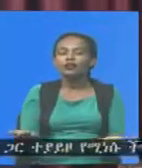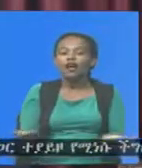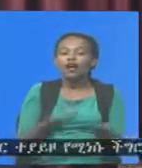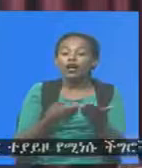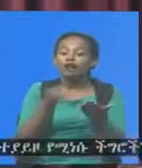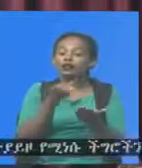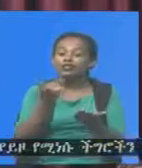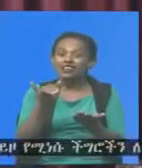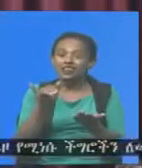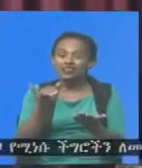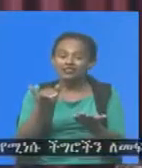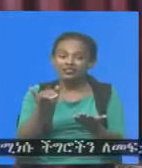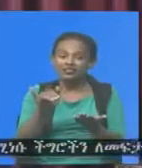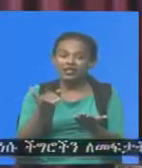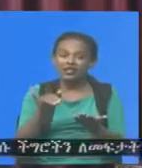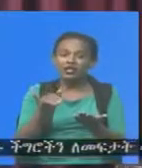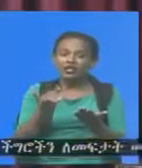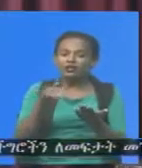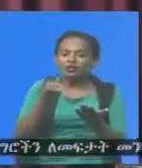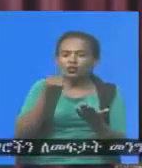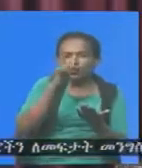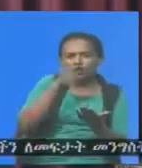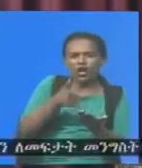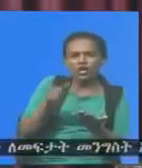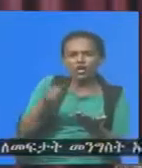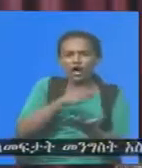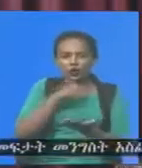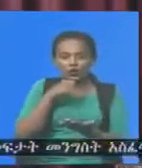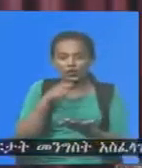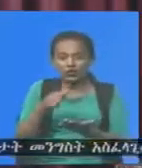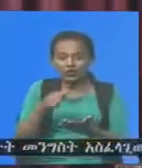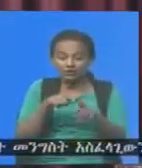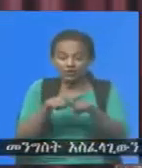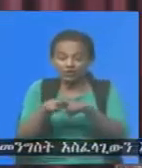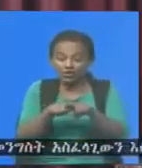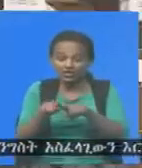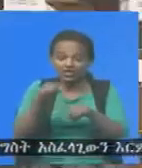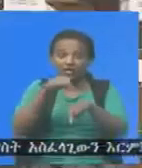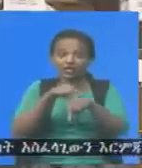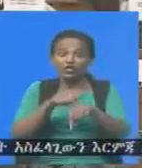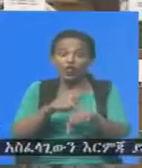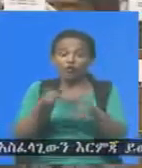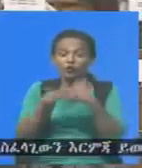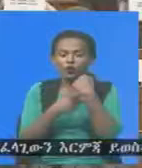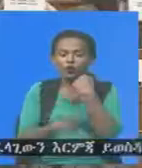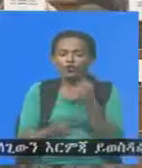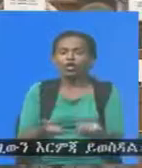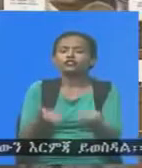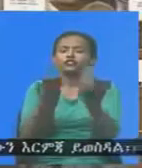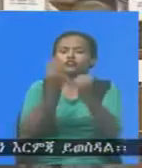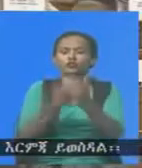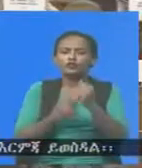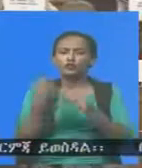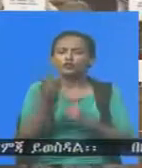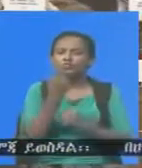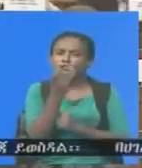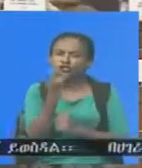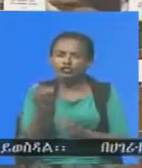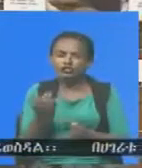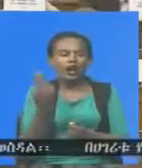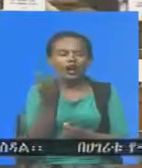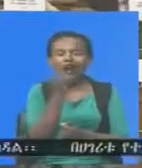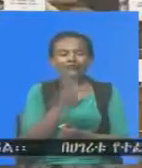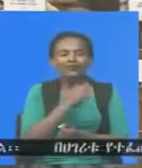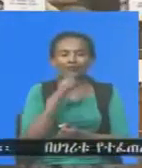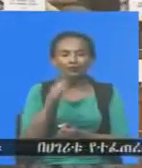እንደዚህ አይነት ሎጂካል ያልሆነ አርጊመንት ለጊዜያዊ ፖለቲካ ትርፍ ብቻ የሚጠቅም እንጂ አይጠቅምም